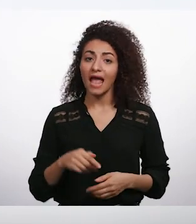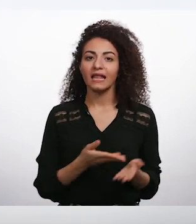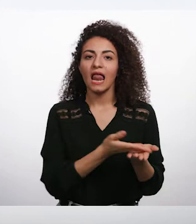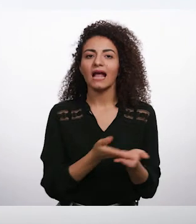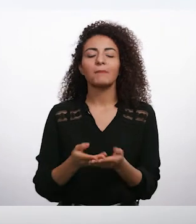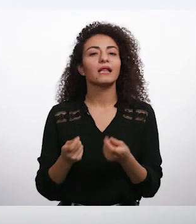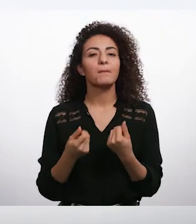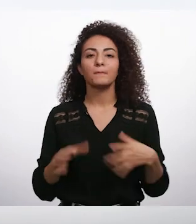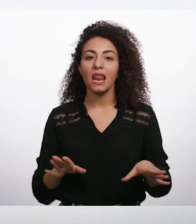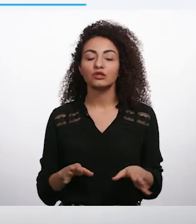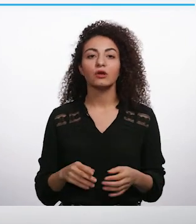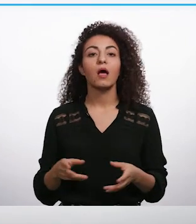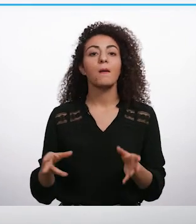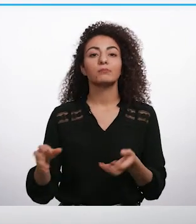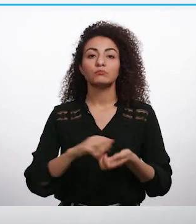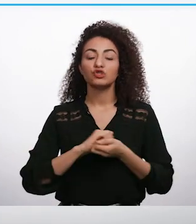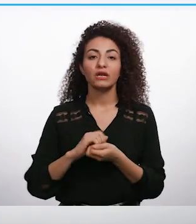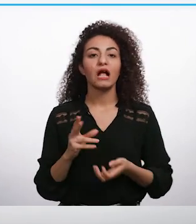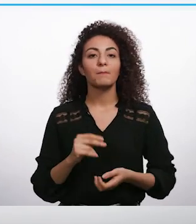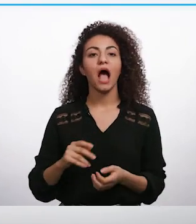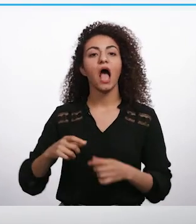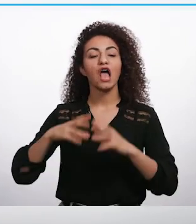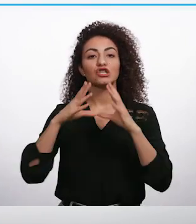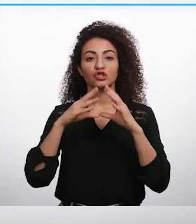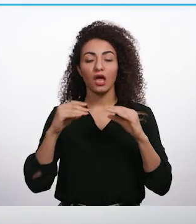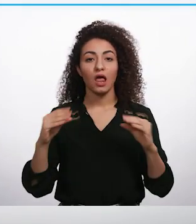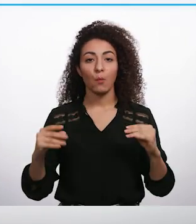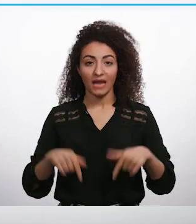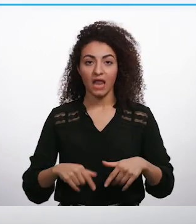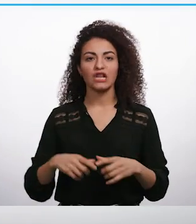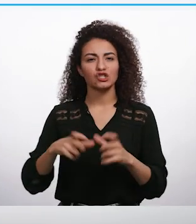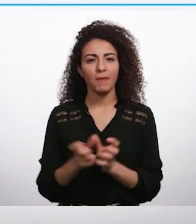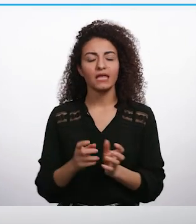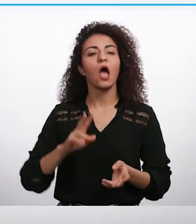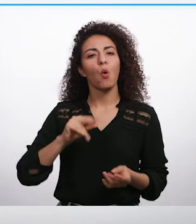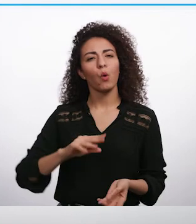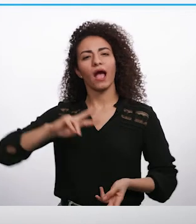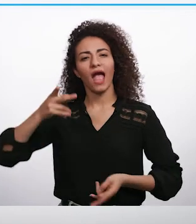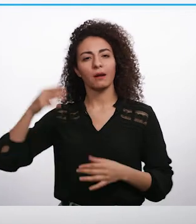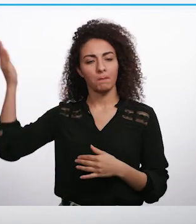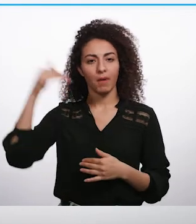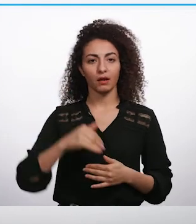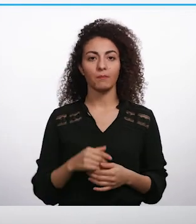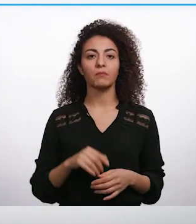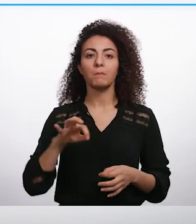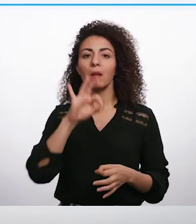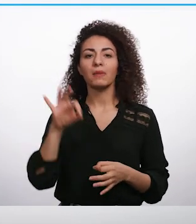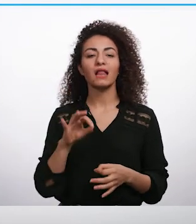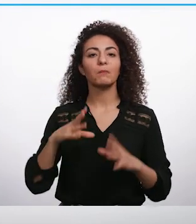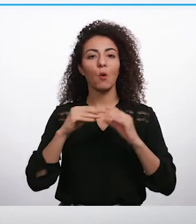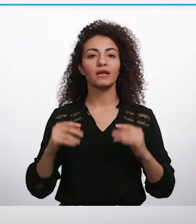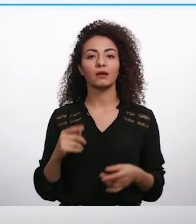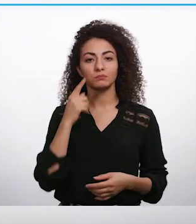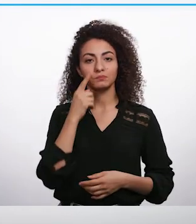الخدمات مجانية ومؤمنة من خلال شركائنا من جمعيات عالمية أو محلية بكل المناطق اللبنانية،